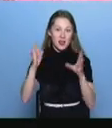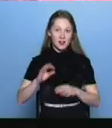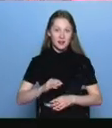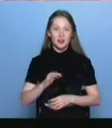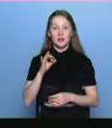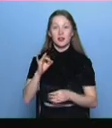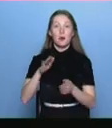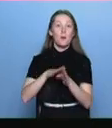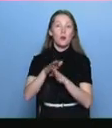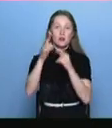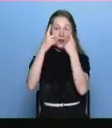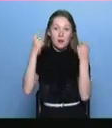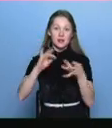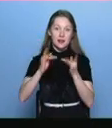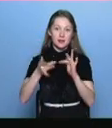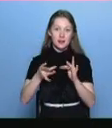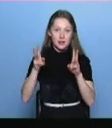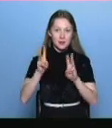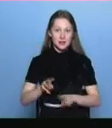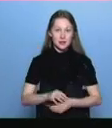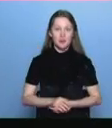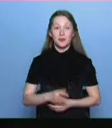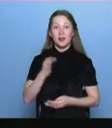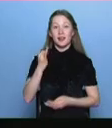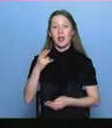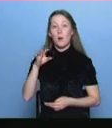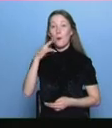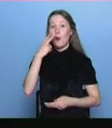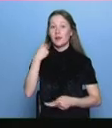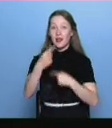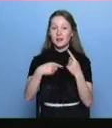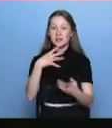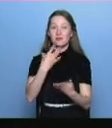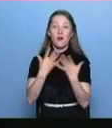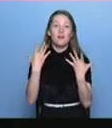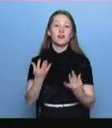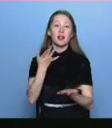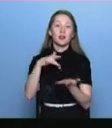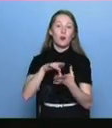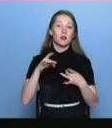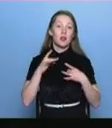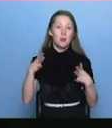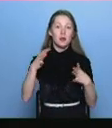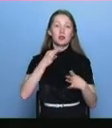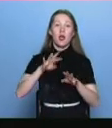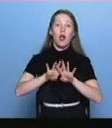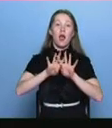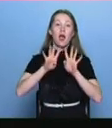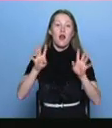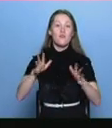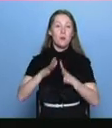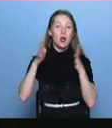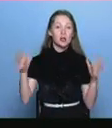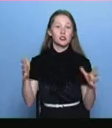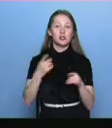города. Ну и, как всегда, по традиции, Ижевск свой день города отметит большим хоровым собором. Он стал уже визитной